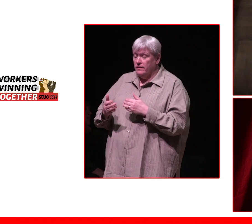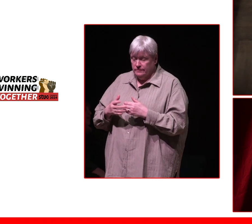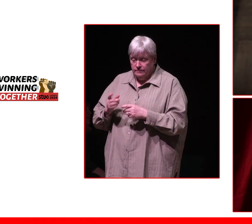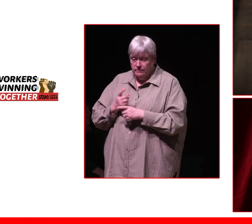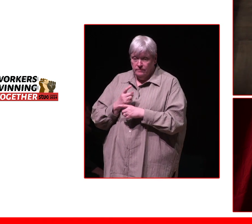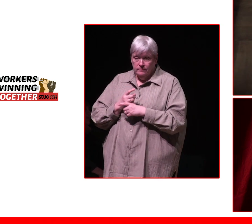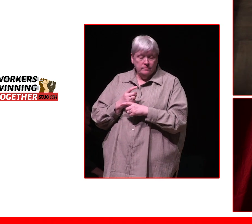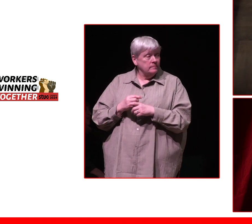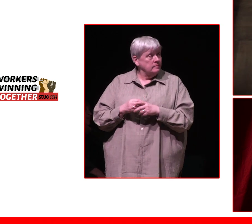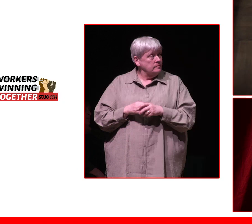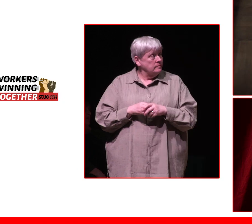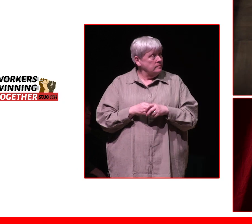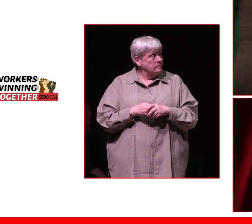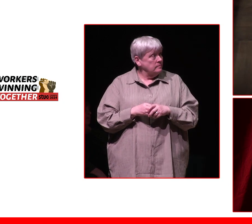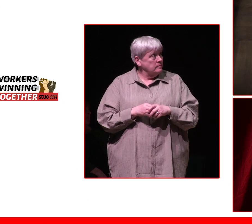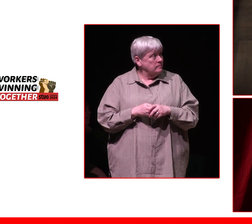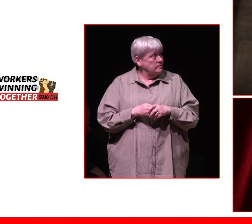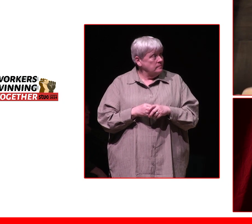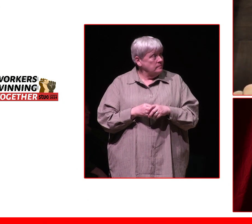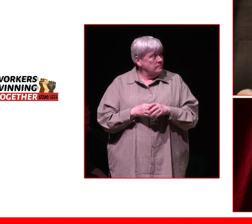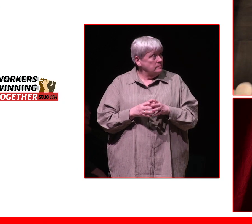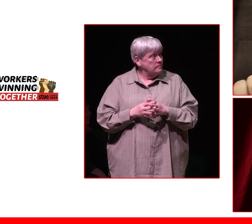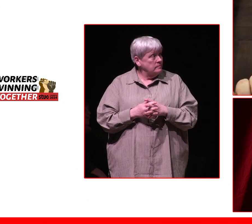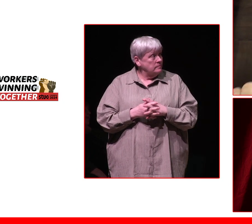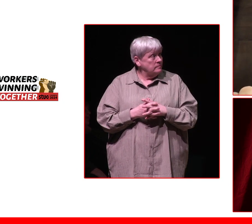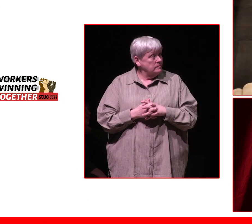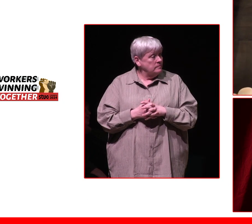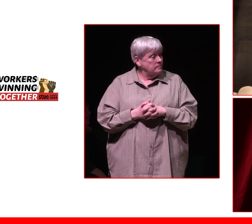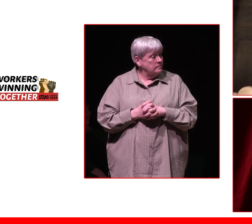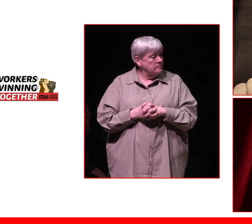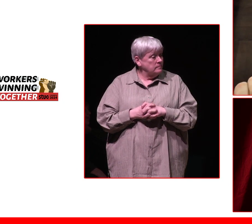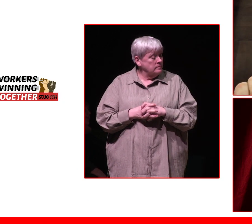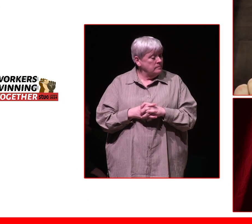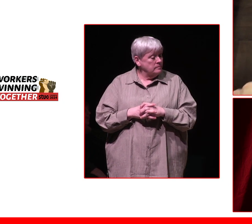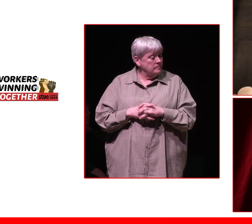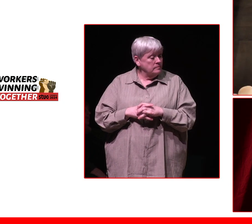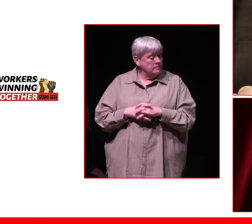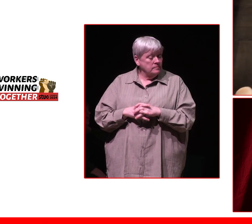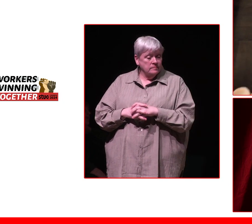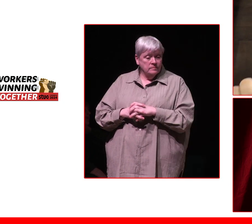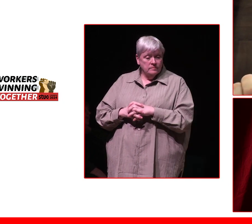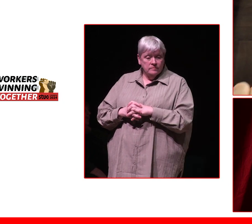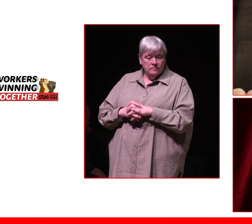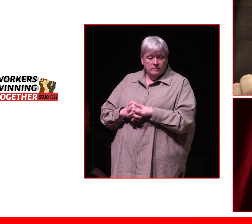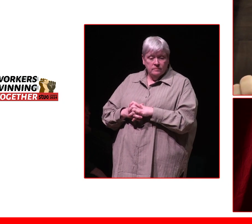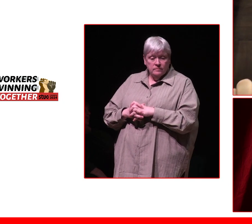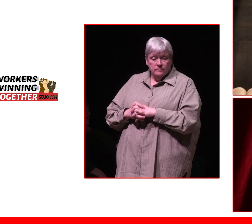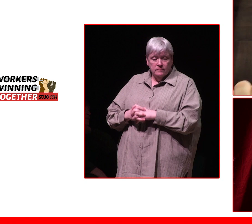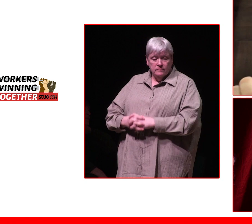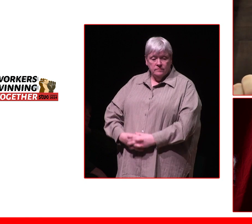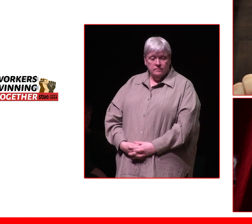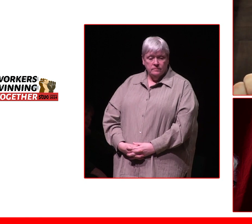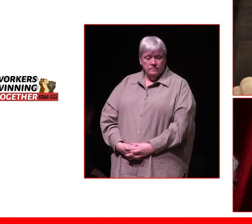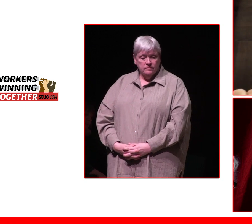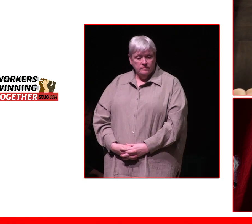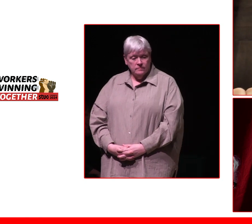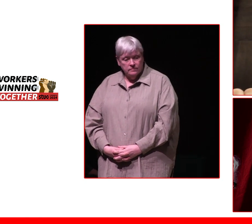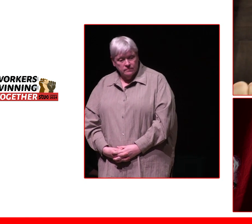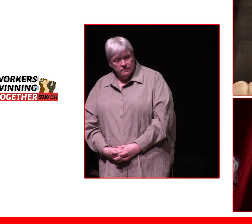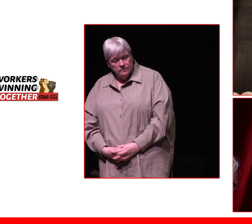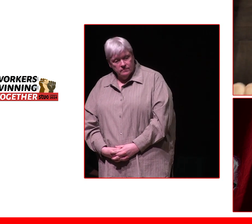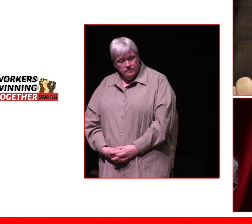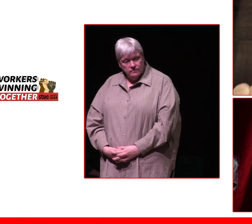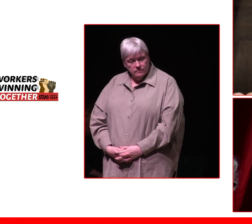للاحتلال الإسرائيلي على الأرض لفلسطين. لا يمكن أن يكون هناك عدالة اجتماعية، لا يمكن أن يكون هناك عمل